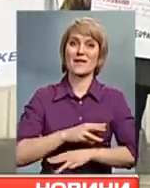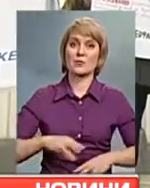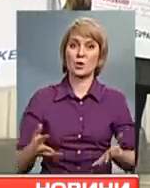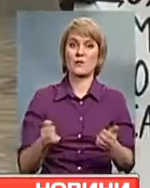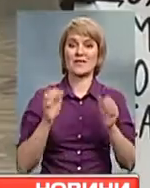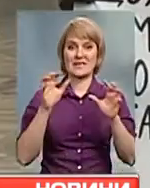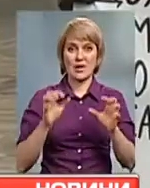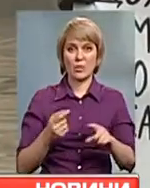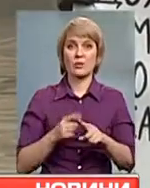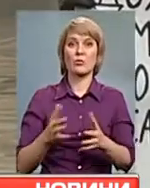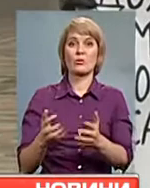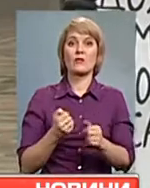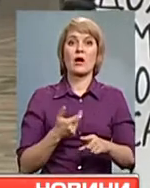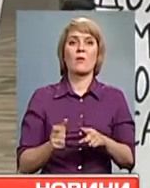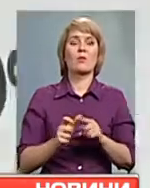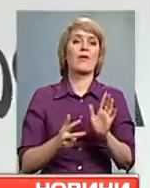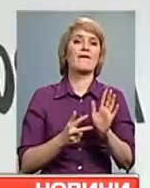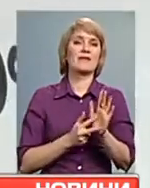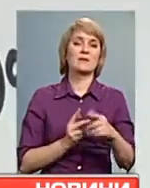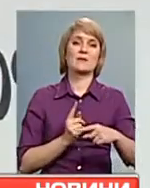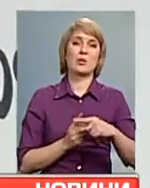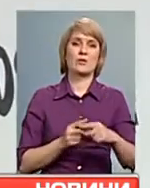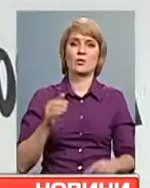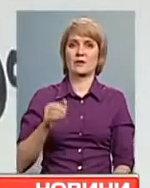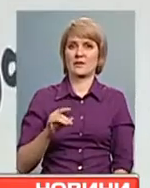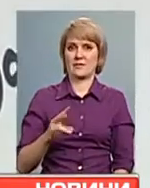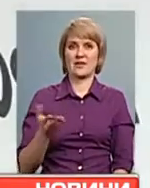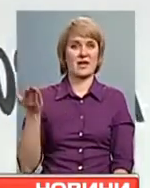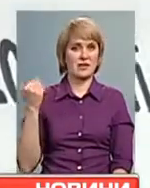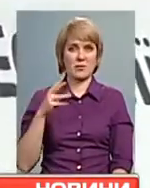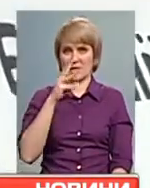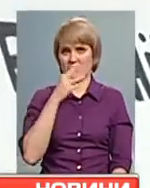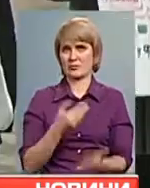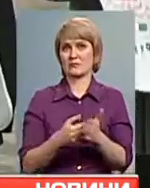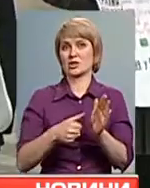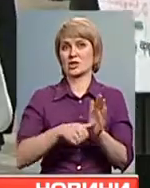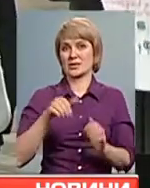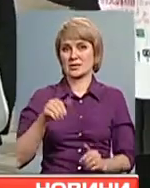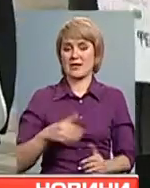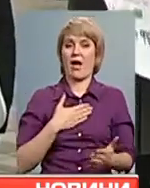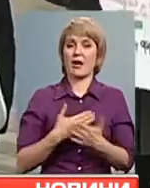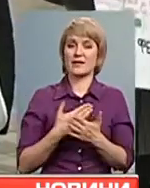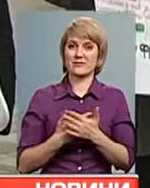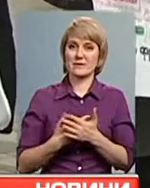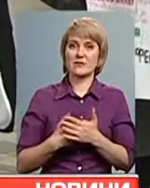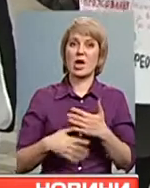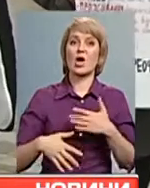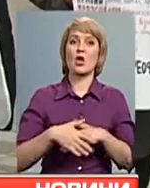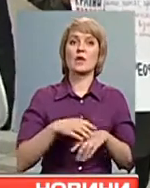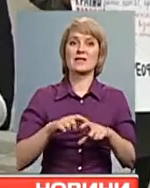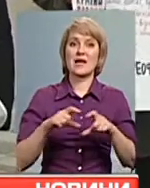понад 8,5 тисяч гривень. Перед тим їхня платня була меншою – близько 6 тисяч. Активісти з громадської організації «Відродження